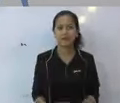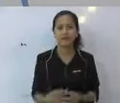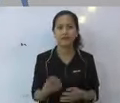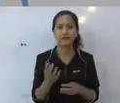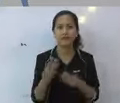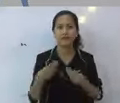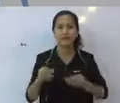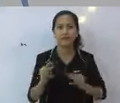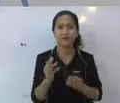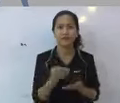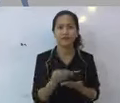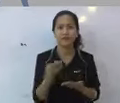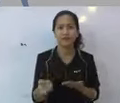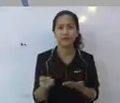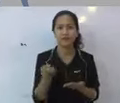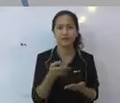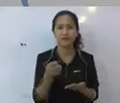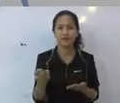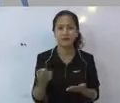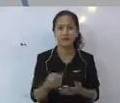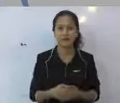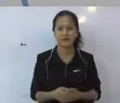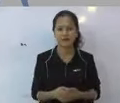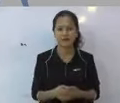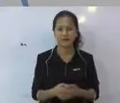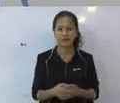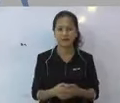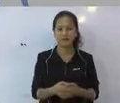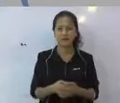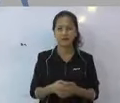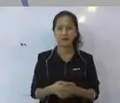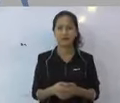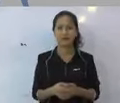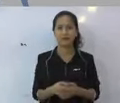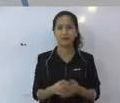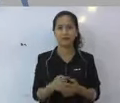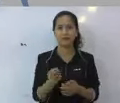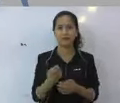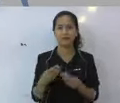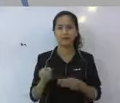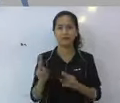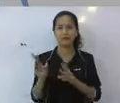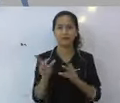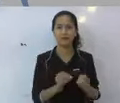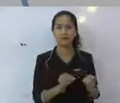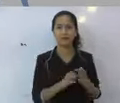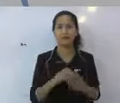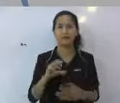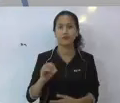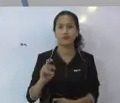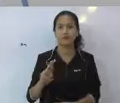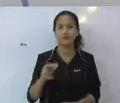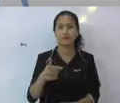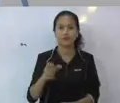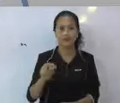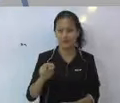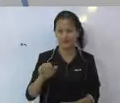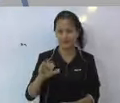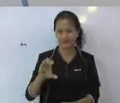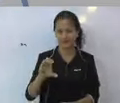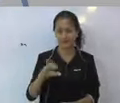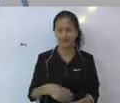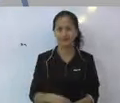natin. Kasi di ba nga, mas maganda nga bumili talaga ng yung organic o yung wala talagang chemicals. Okay?